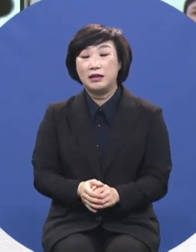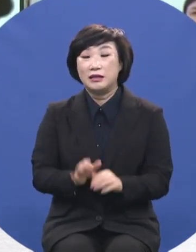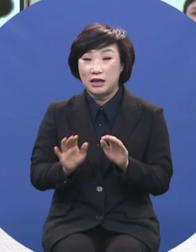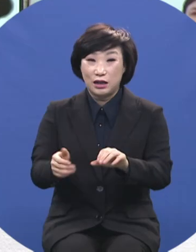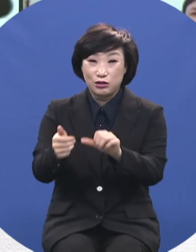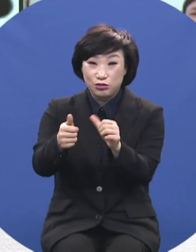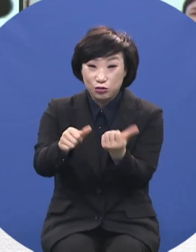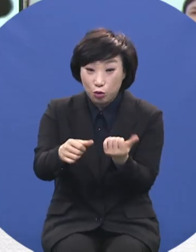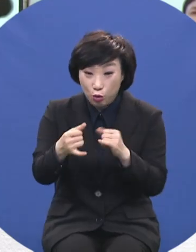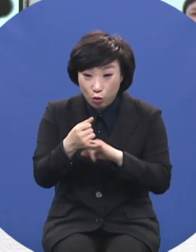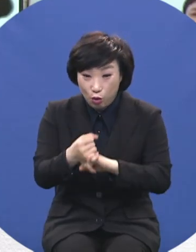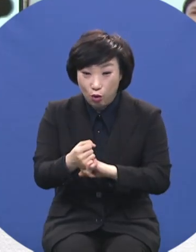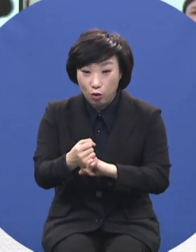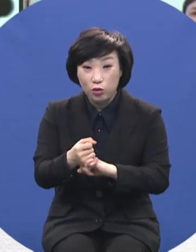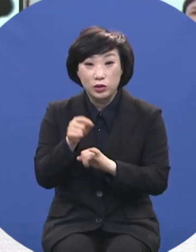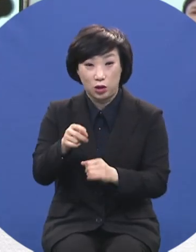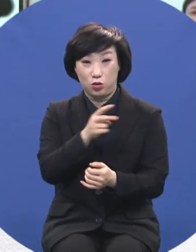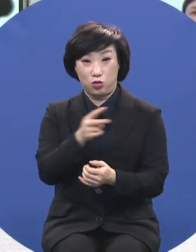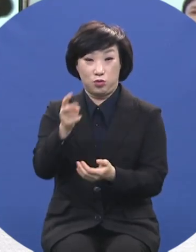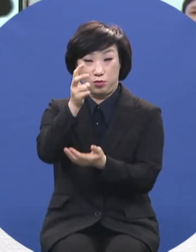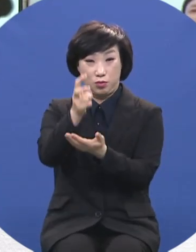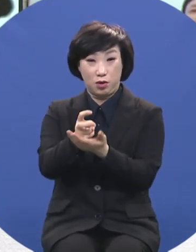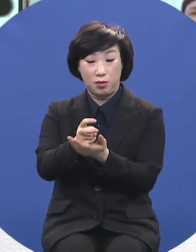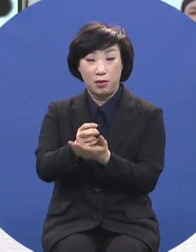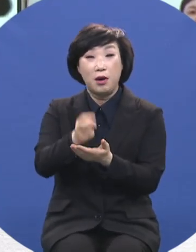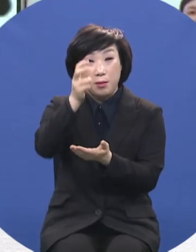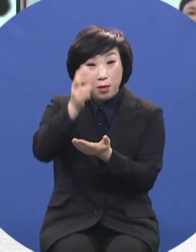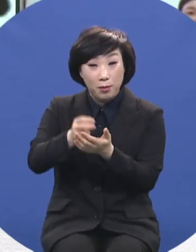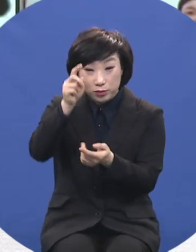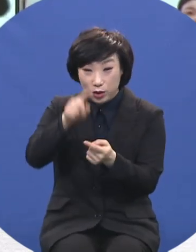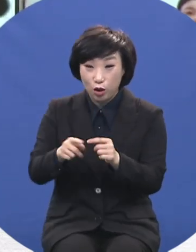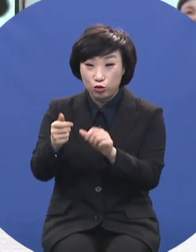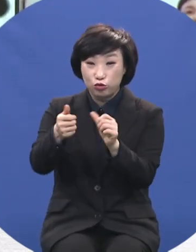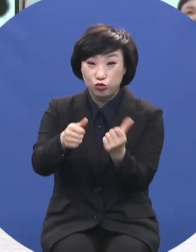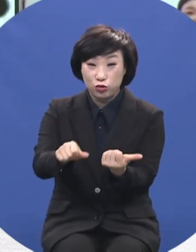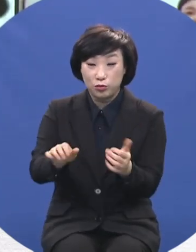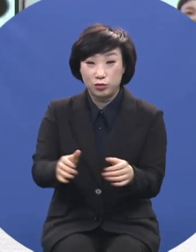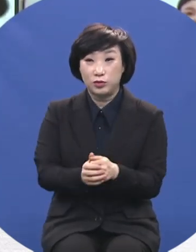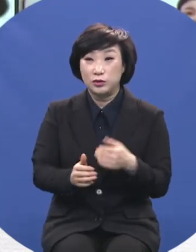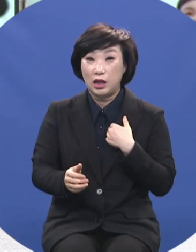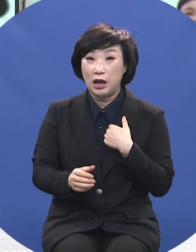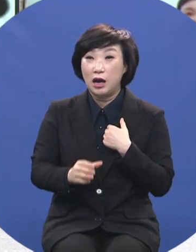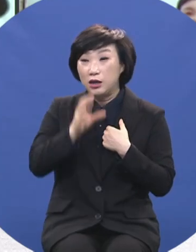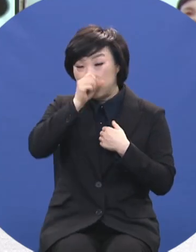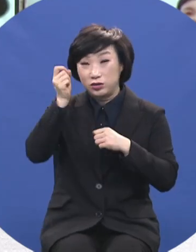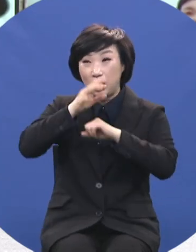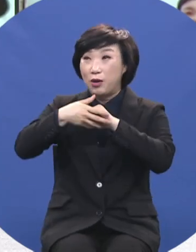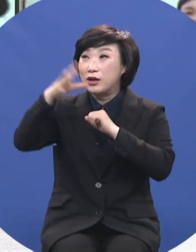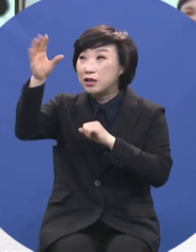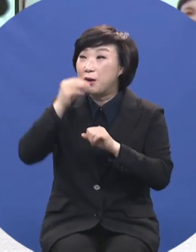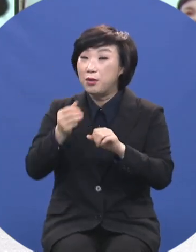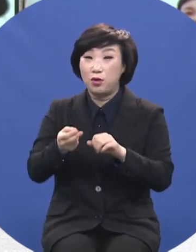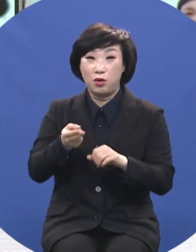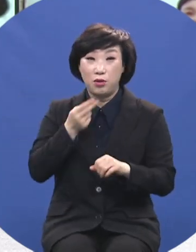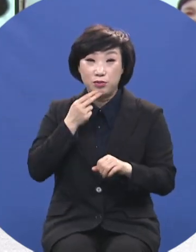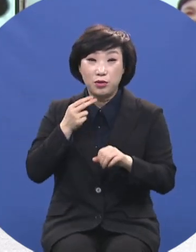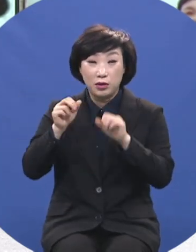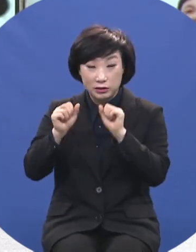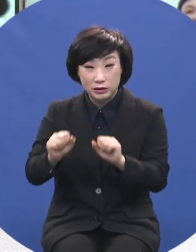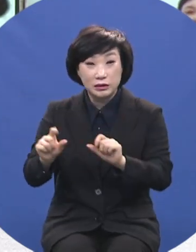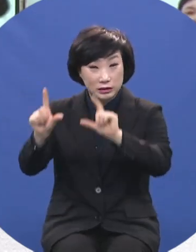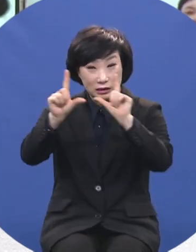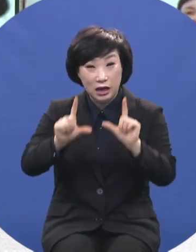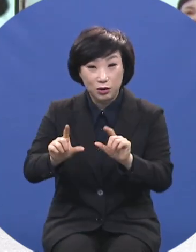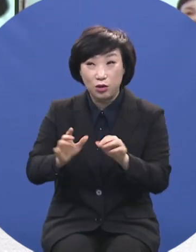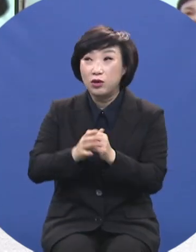정령 죽으리라는 죽음은 법이요. 법대로 죽음이요. 네가 안 먹으면 살고 먹으면 죽는다. 법이요 이게.